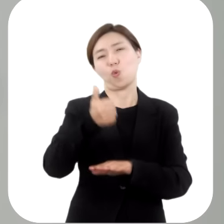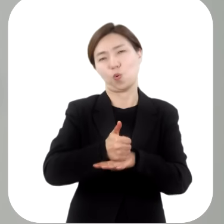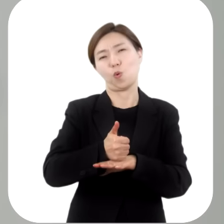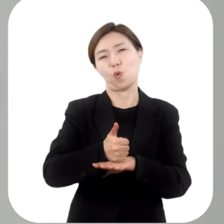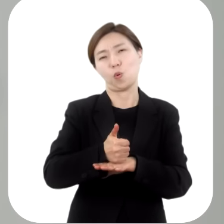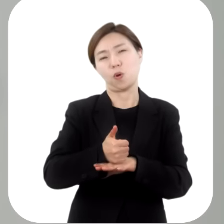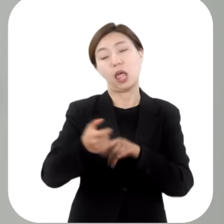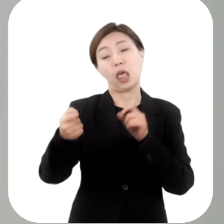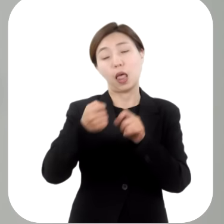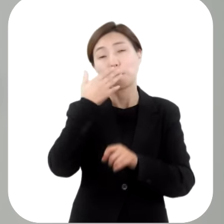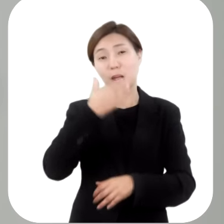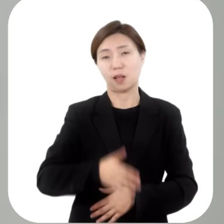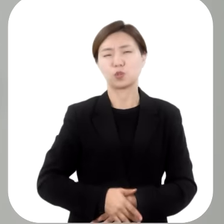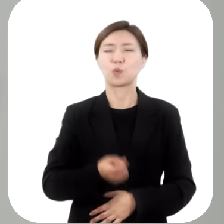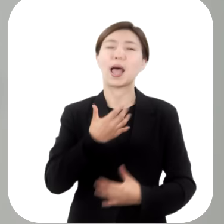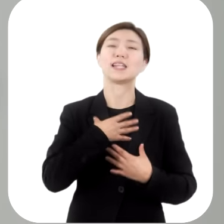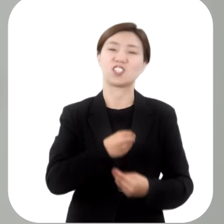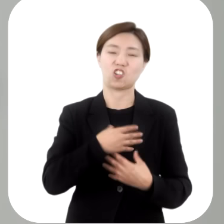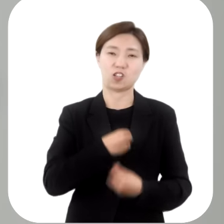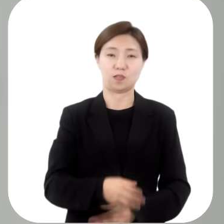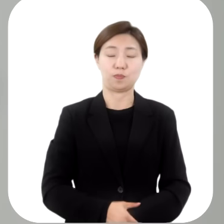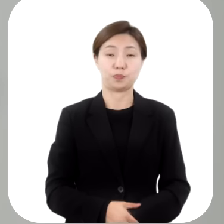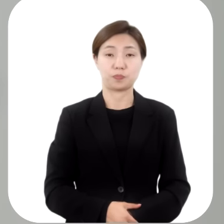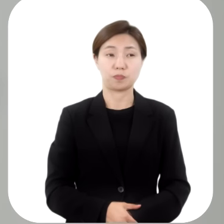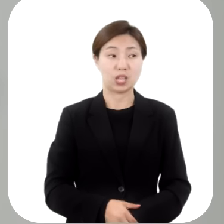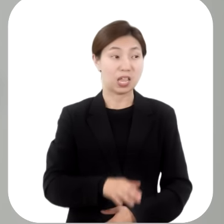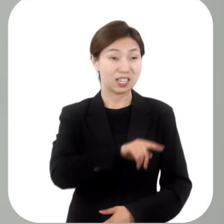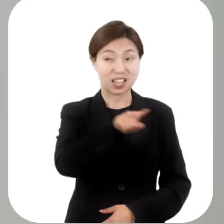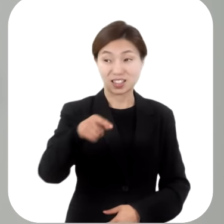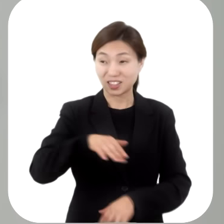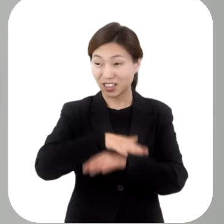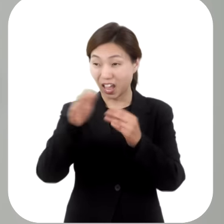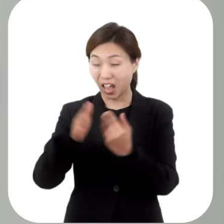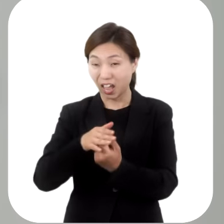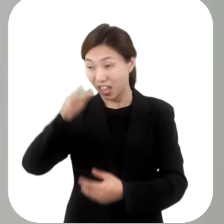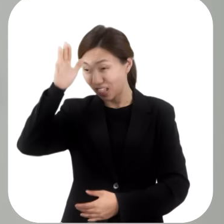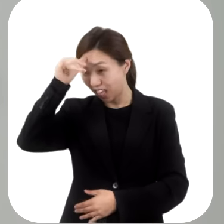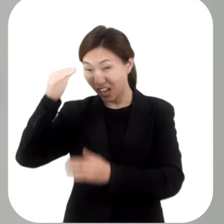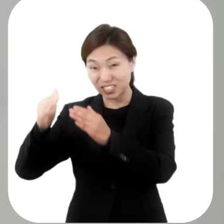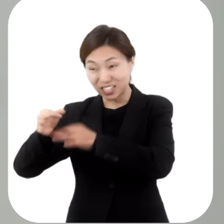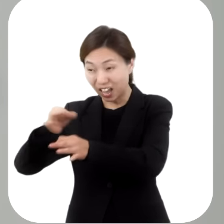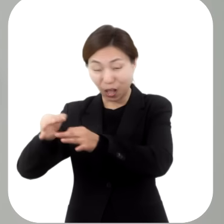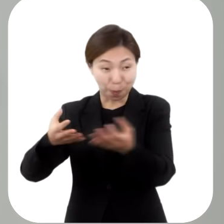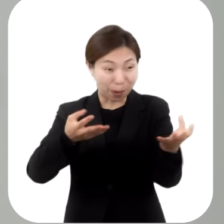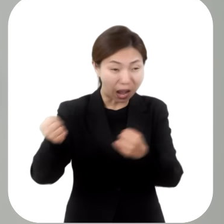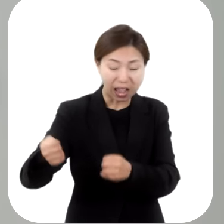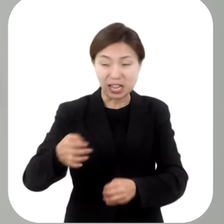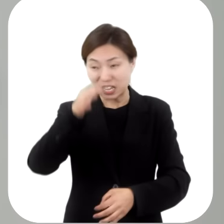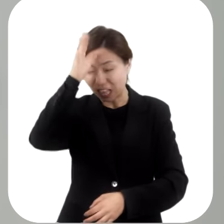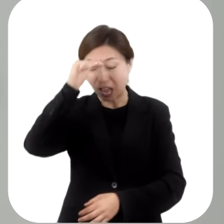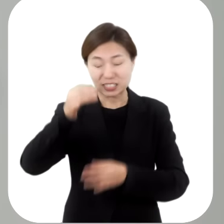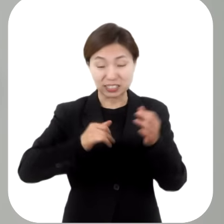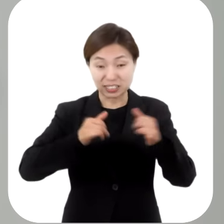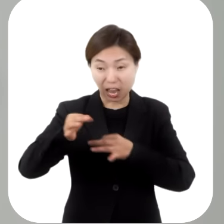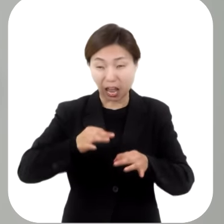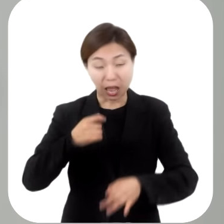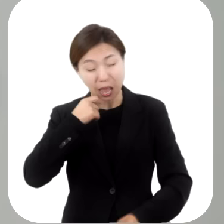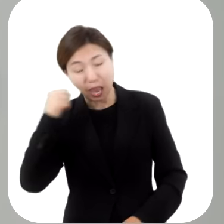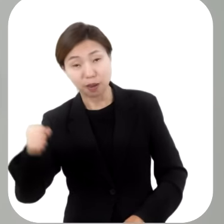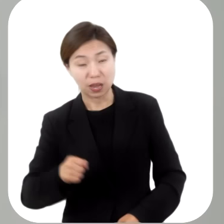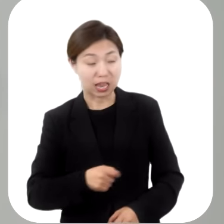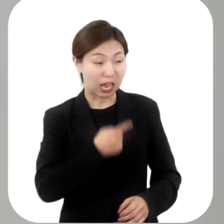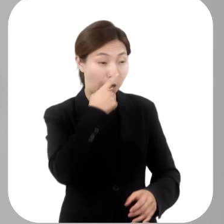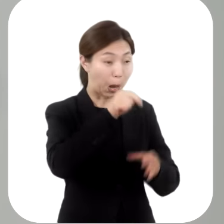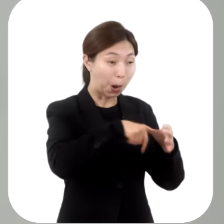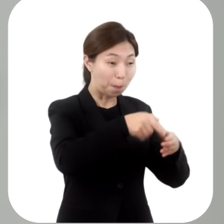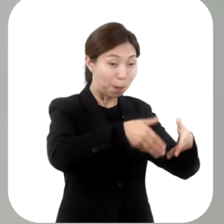안전하다. 그냥 막 요즘은 통닭집이 유행이니까 통닭집을 연다. 뭐가 유행이니까 뭘 연다. 커피집이